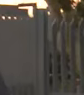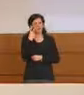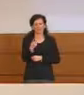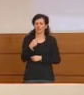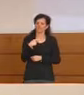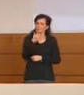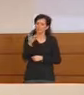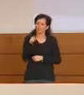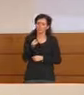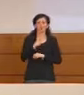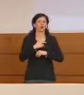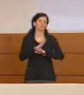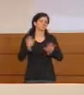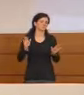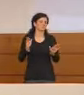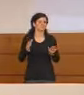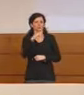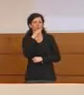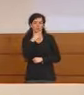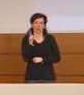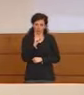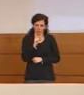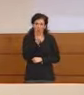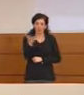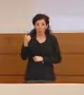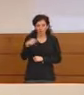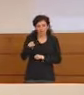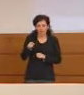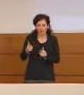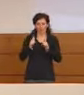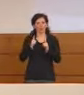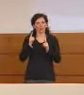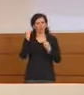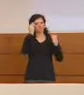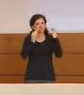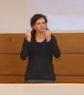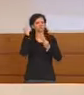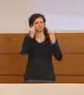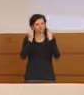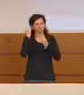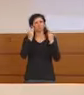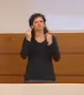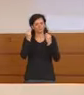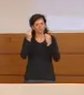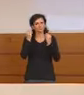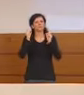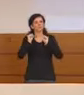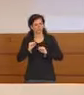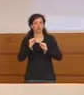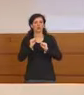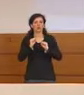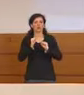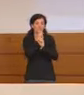credo che siano numeri che ci devono fare riflettere perché ci incoraggiano nel messaggio che è stato dato